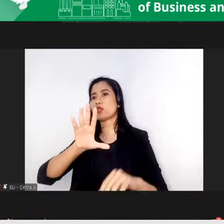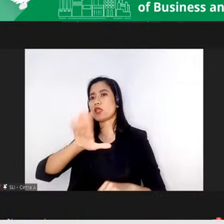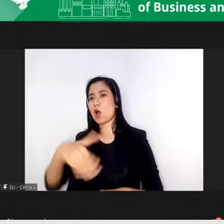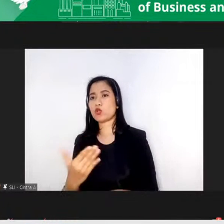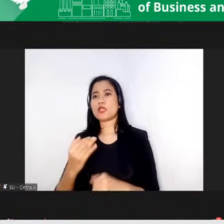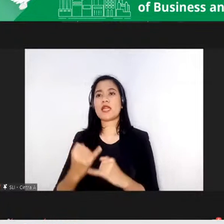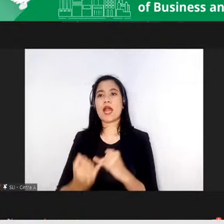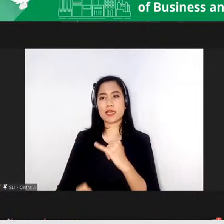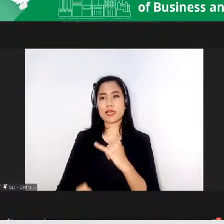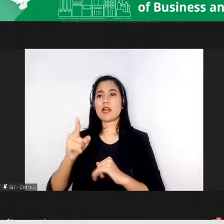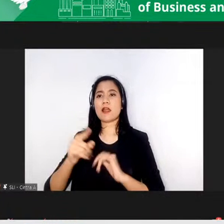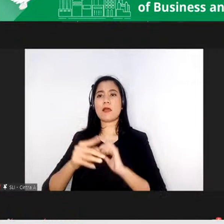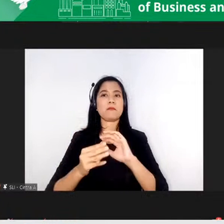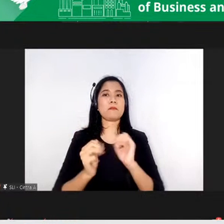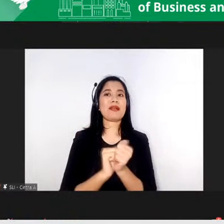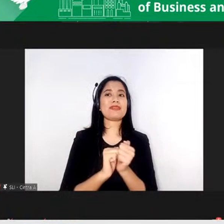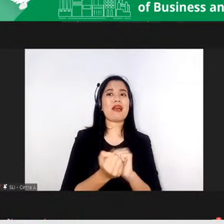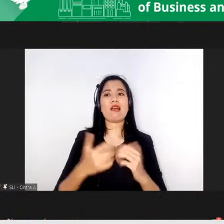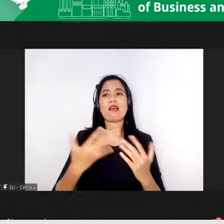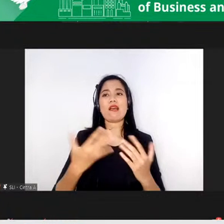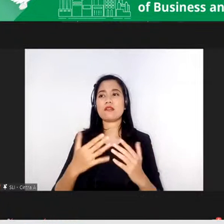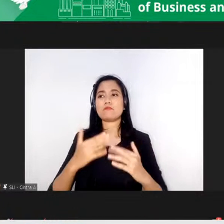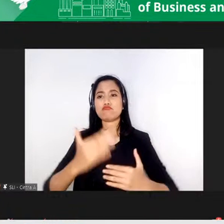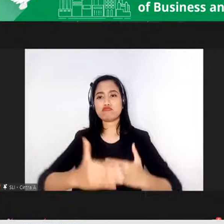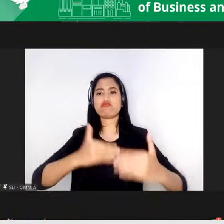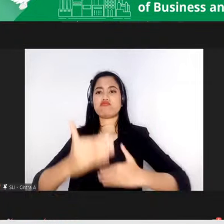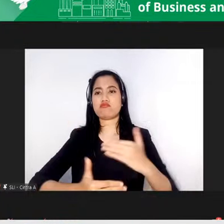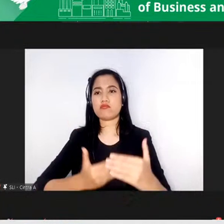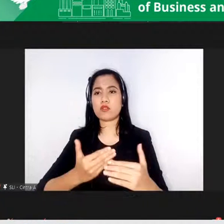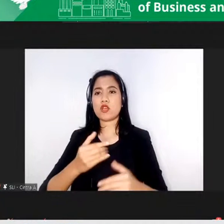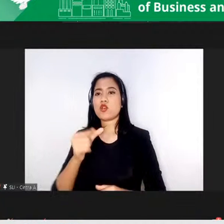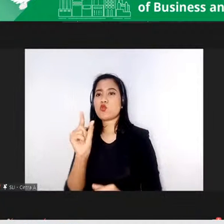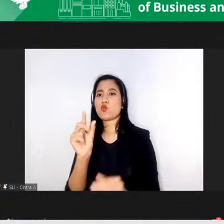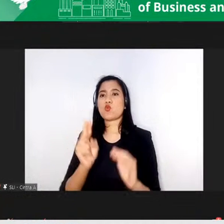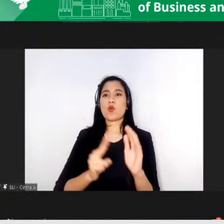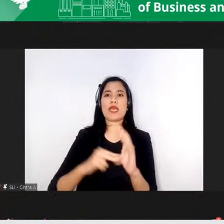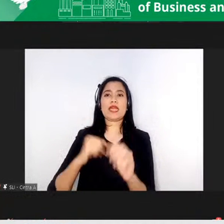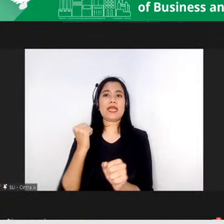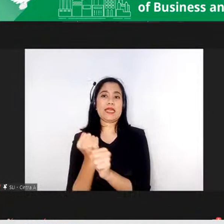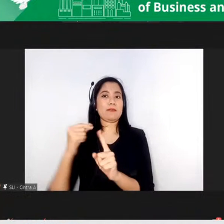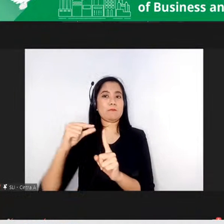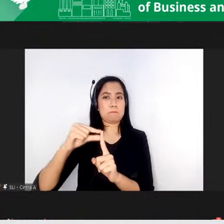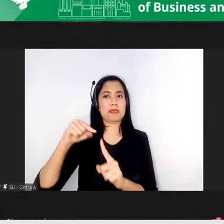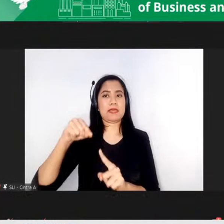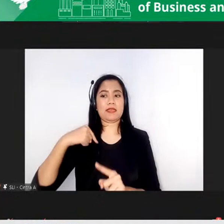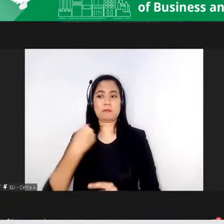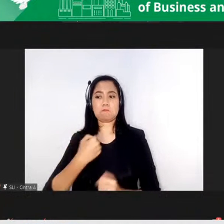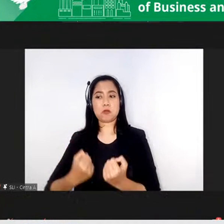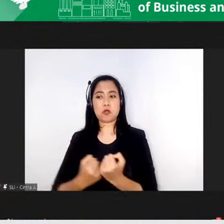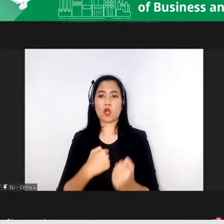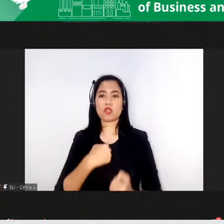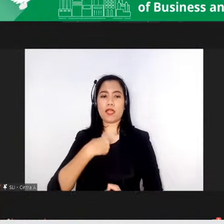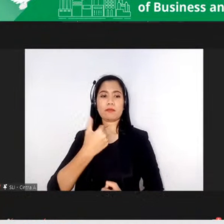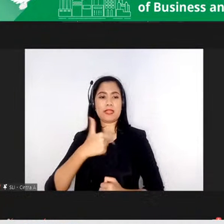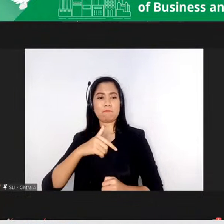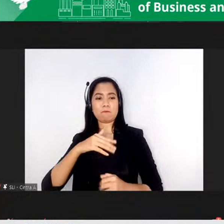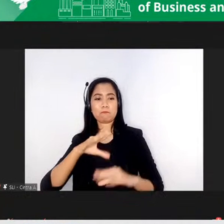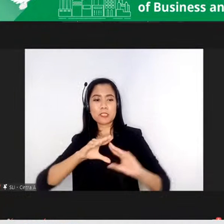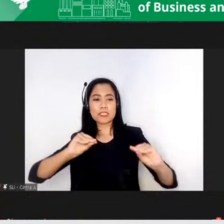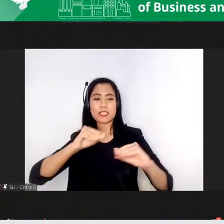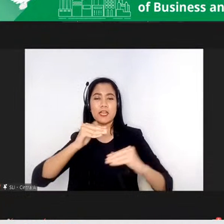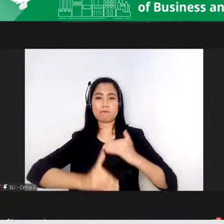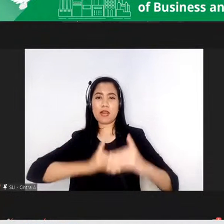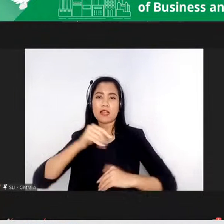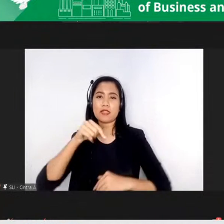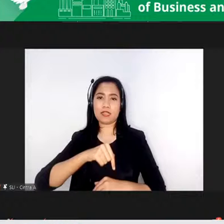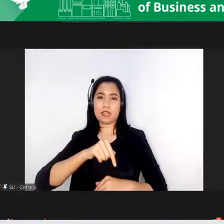keberlanjutan UN guiding principles mendorong saya untuk mulai bekerja di bidang keberlanjutan ini dan selama 4 tahun terakhir